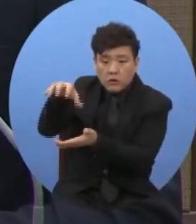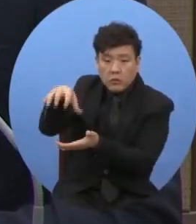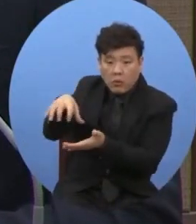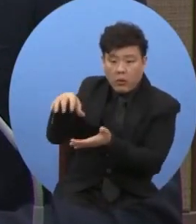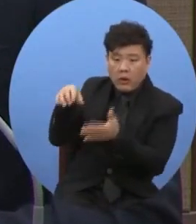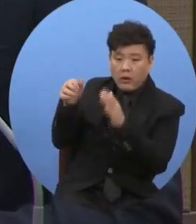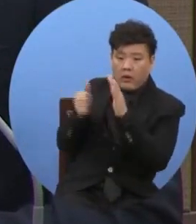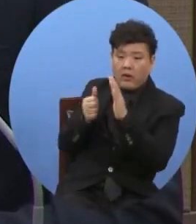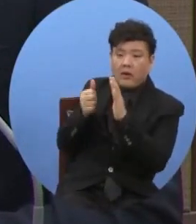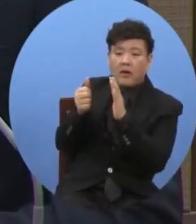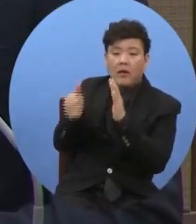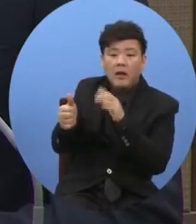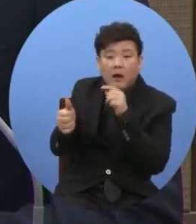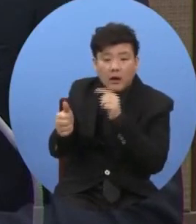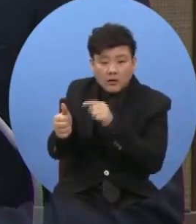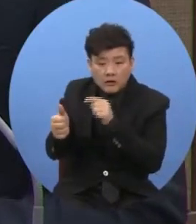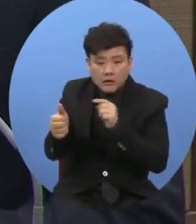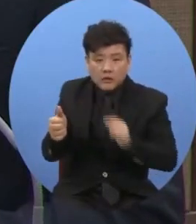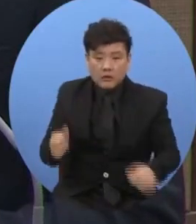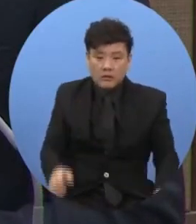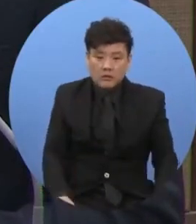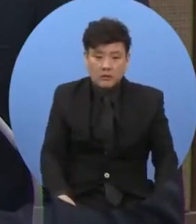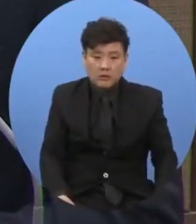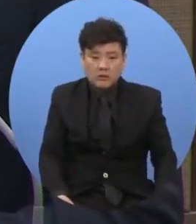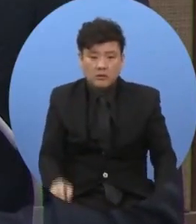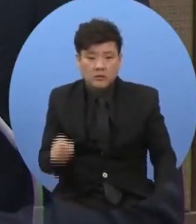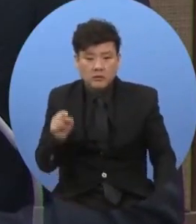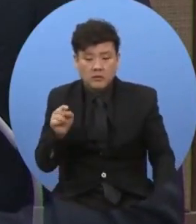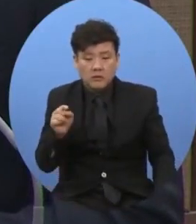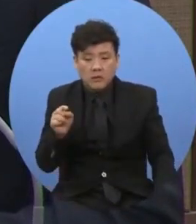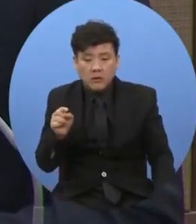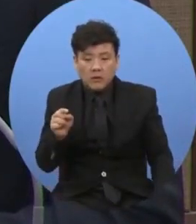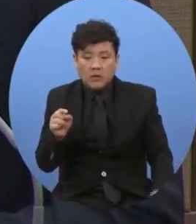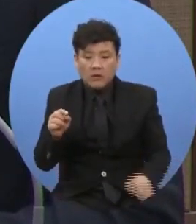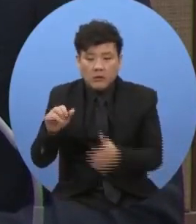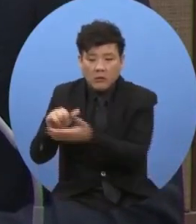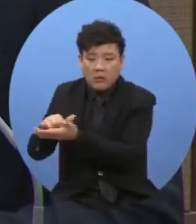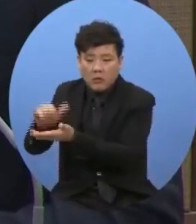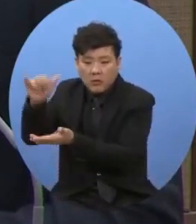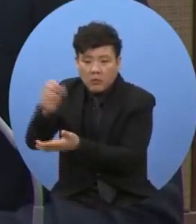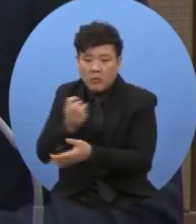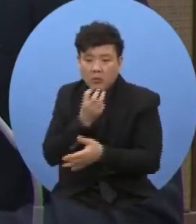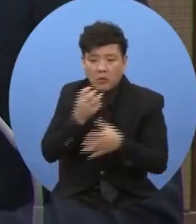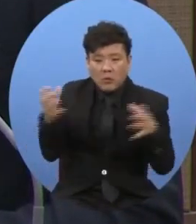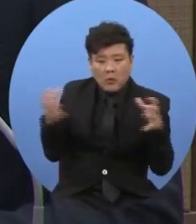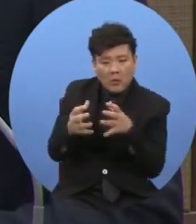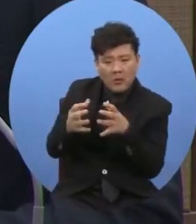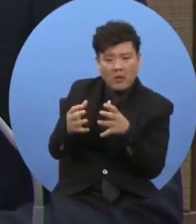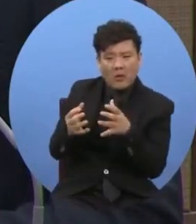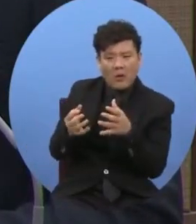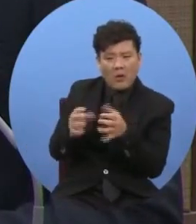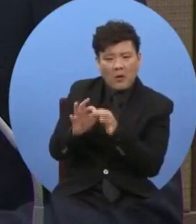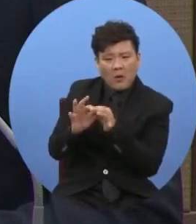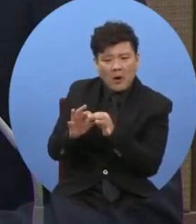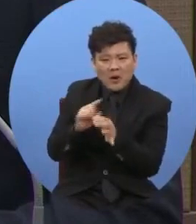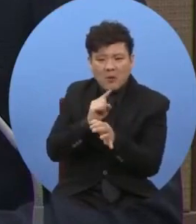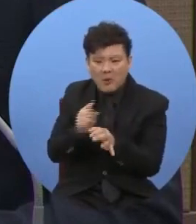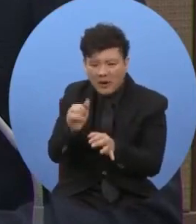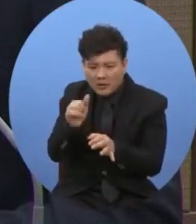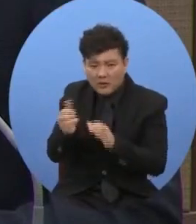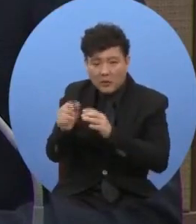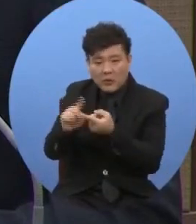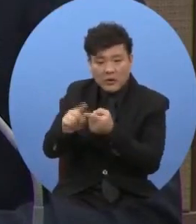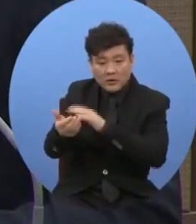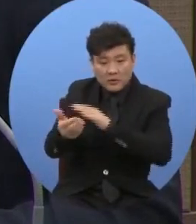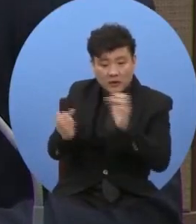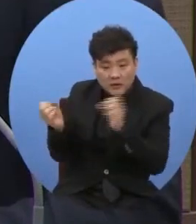메밀꽃 필 무렵도 아니고 목련꽃 필 무렵을 이야기했어요. 이것도 사전에 얘기 안 됐죠? 아, 그건 사전에 얘기할 만한 사안이